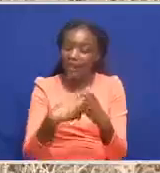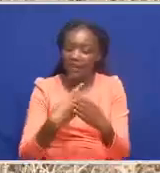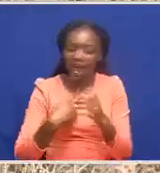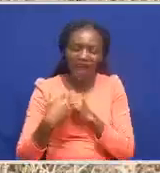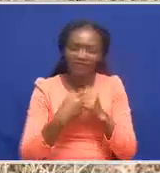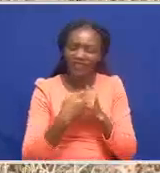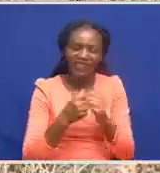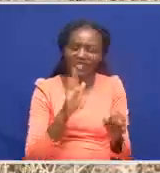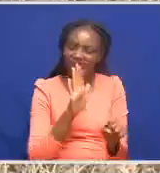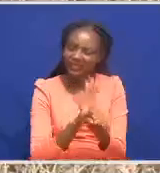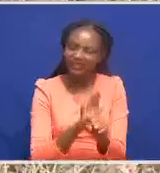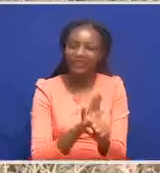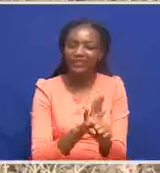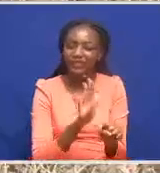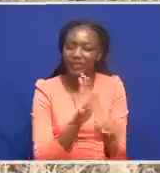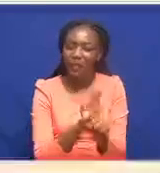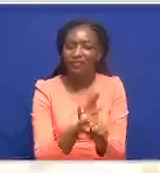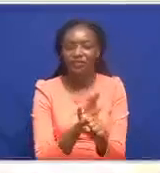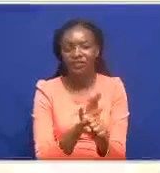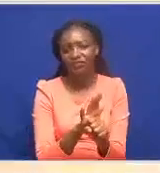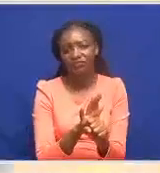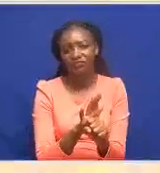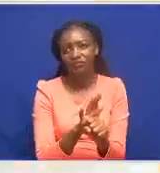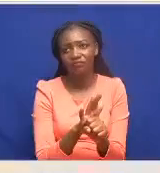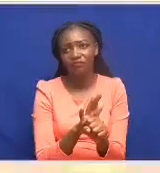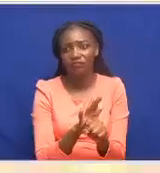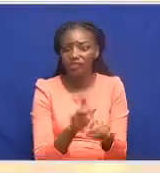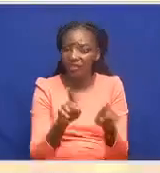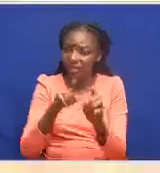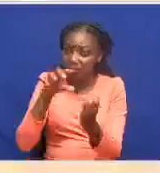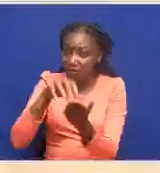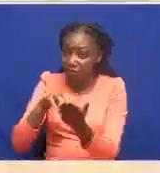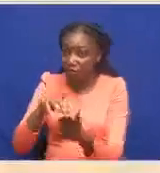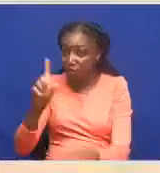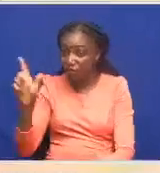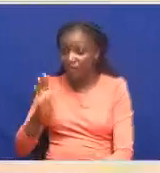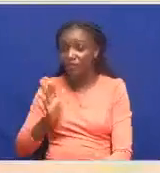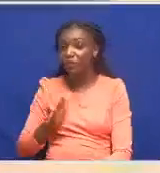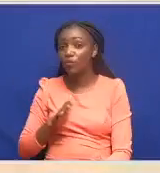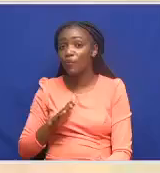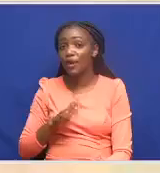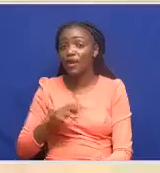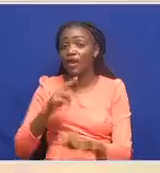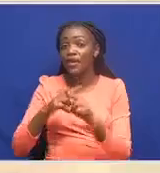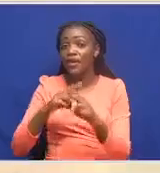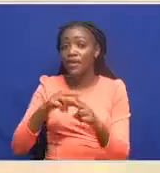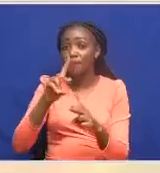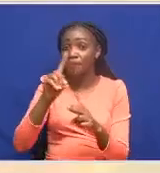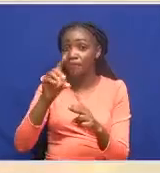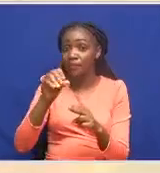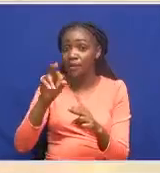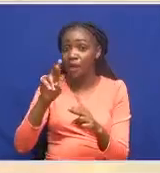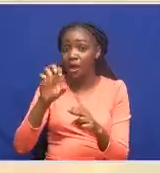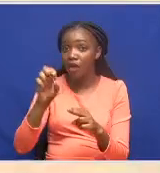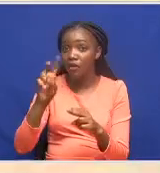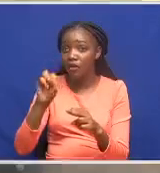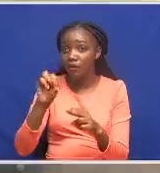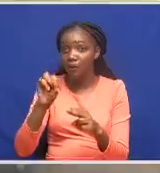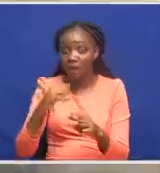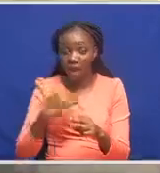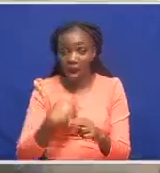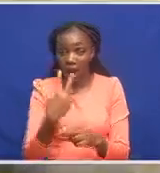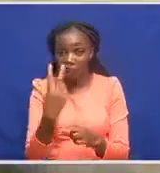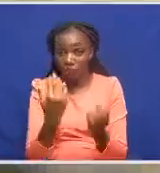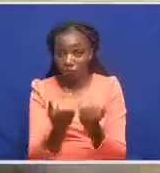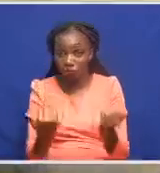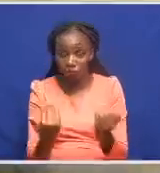Tunapitia changamoto nyingi sana. Hali ni kama hiyo kwa Doreen Karemi, mama watoto wawili, na ambaye tangu kuzuka